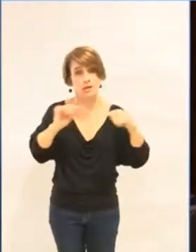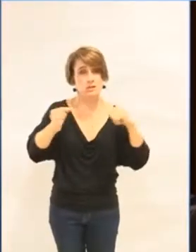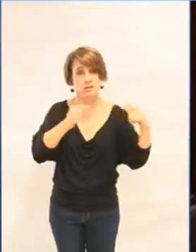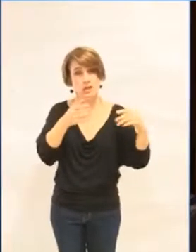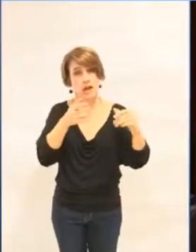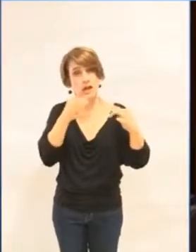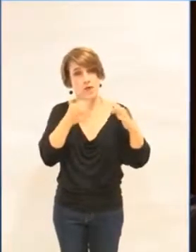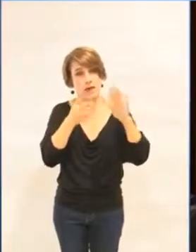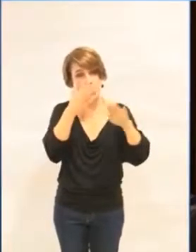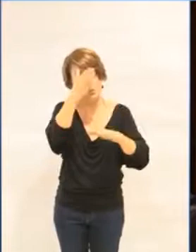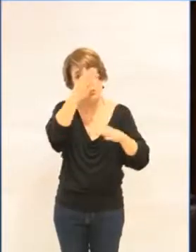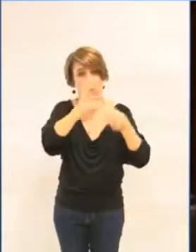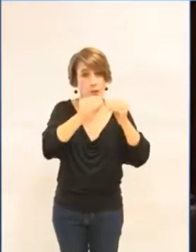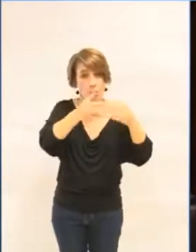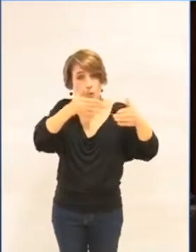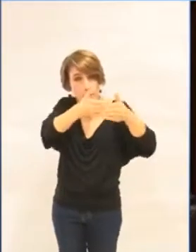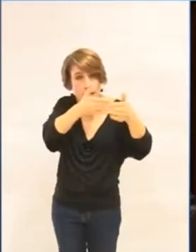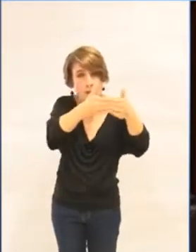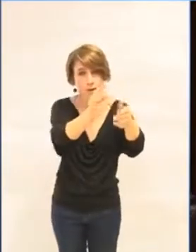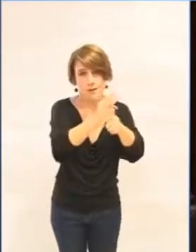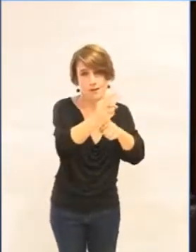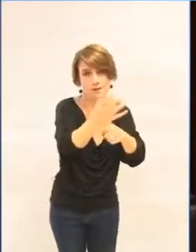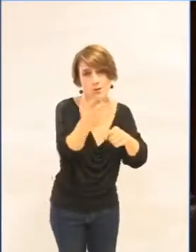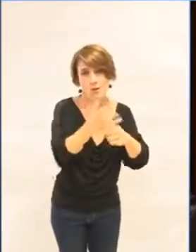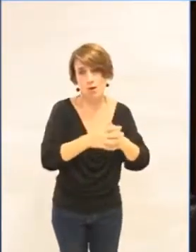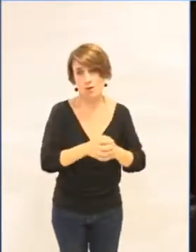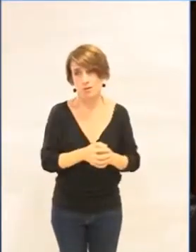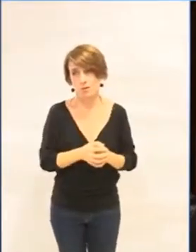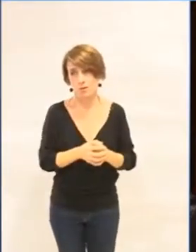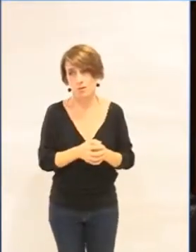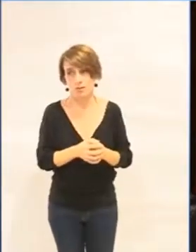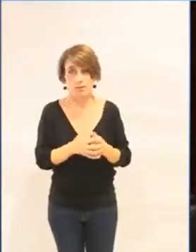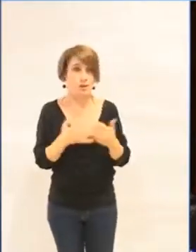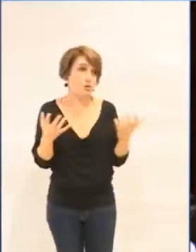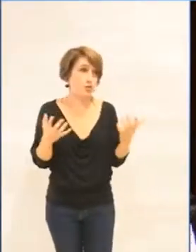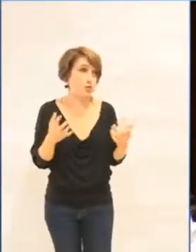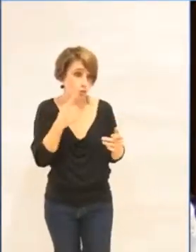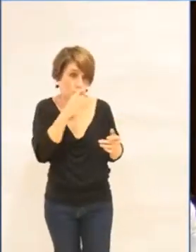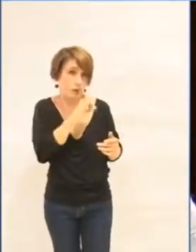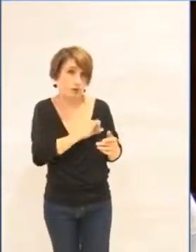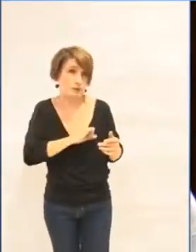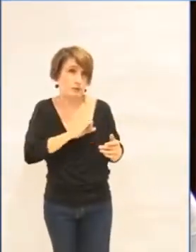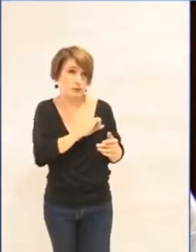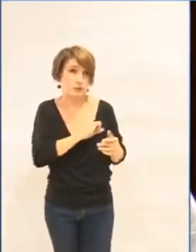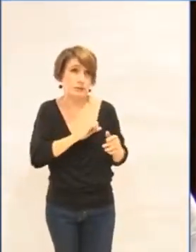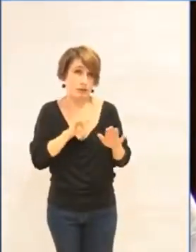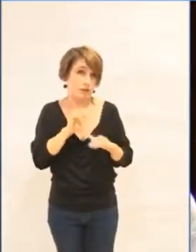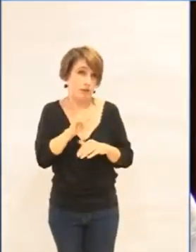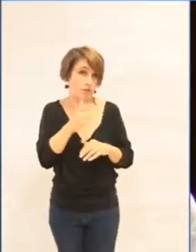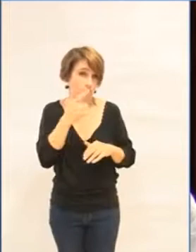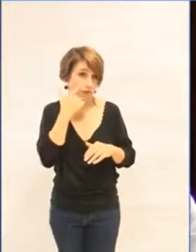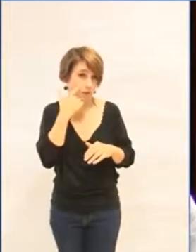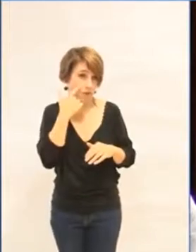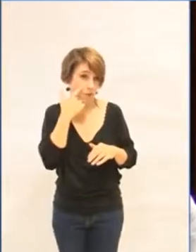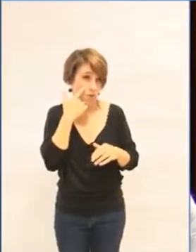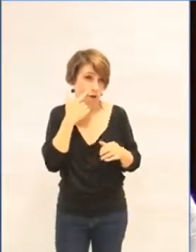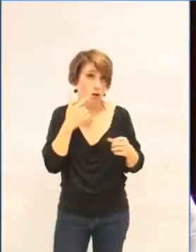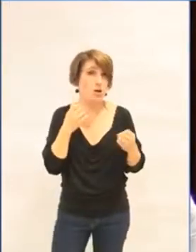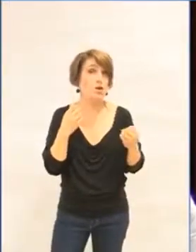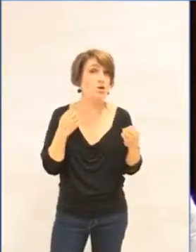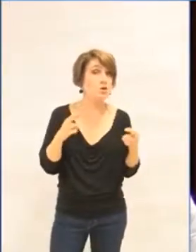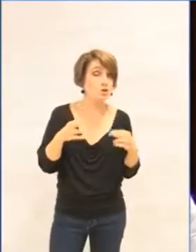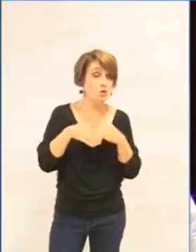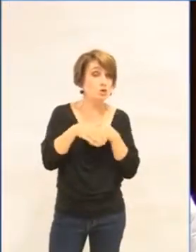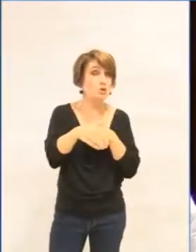en tant que piste de travail lorsque le bocal, excusez-moi de reprendre l'expression, s'agitera véritablement autour